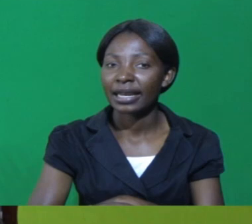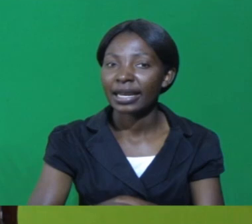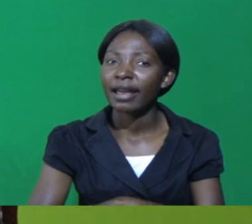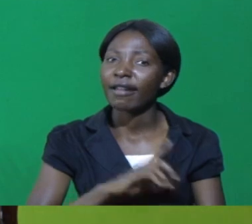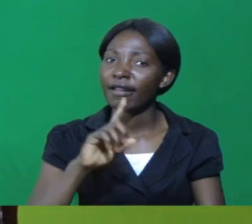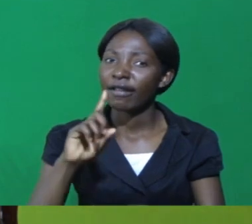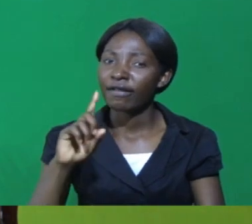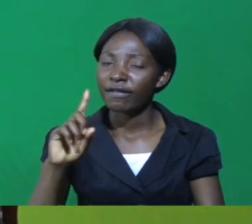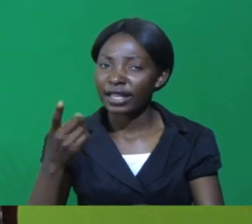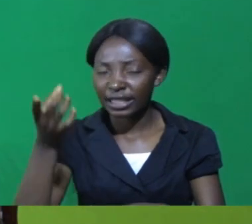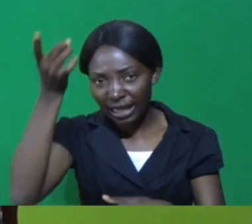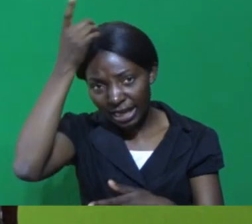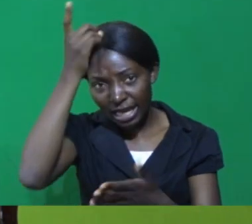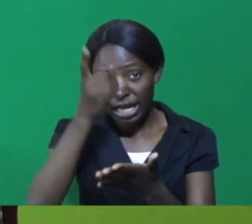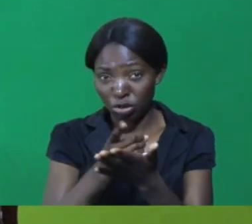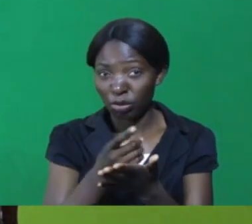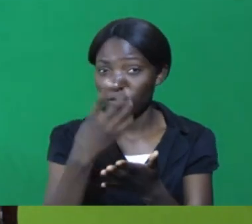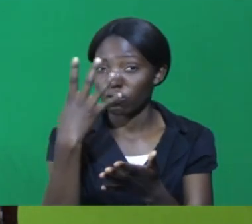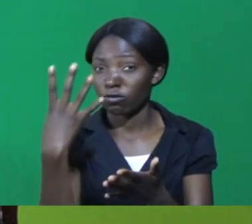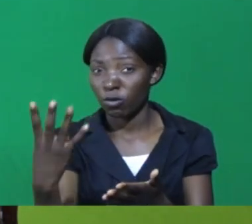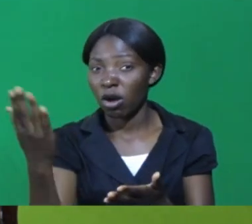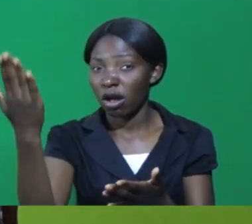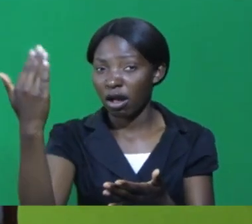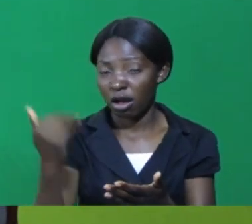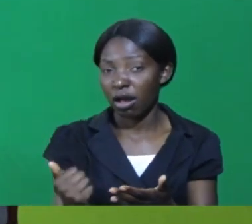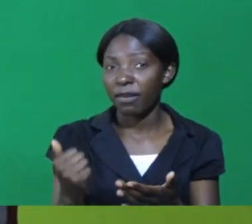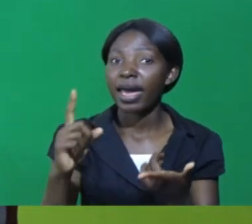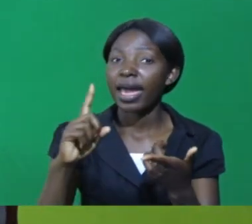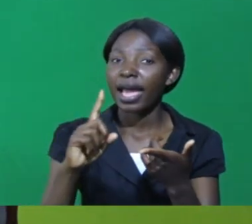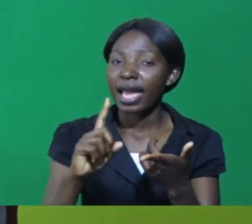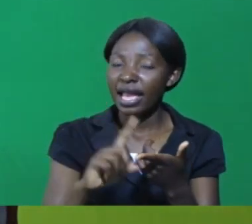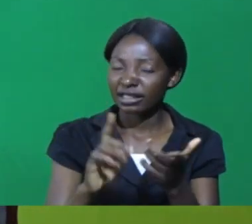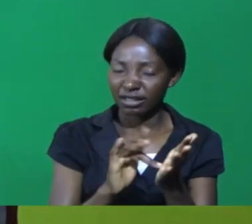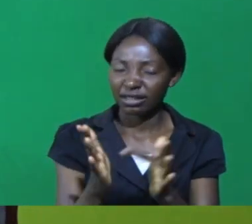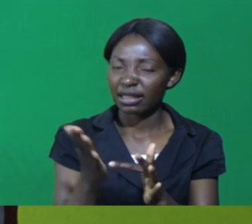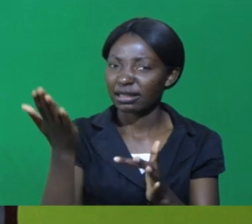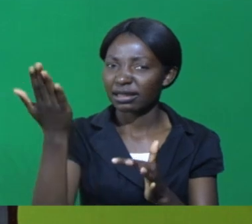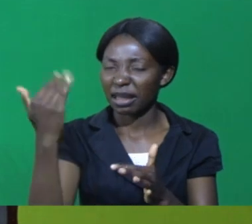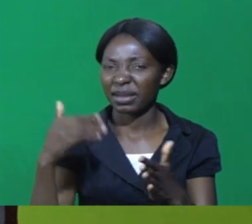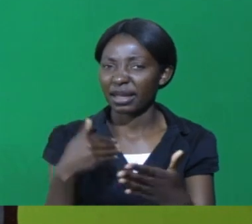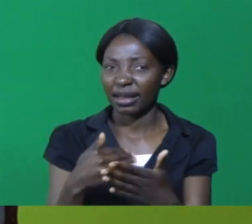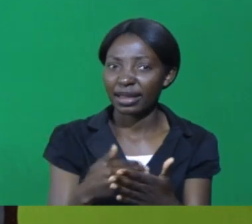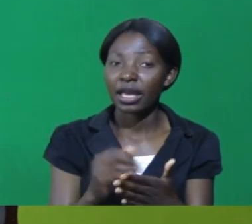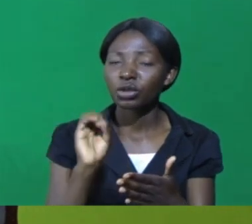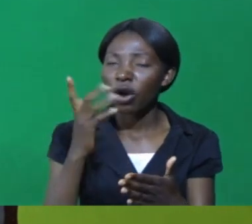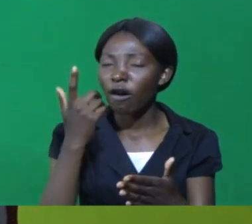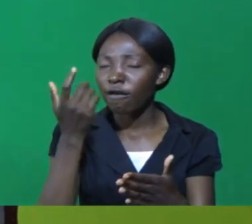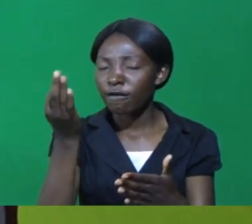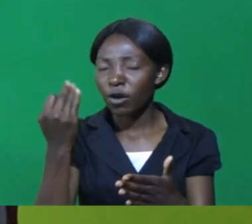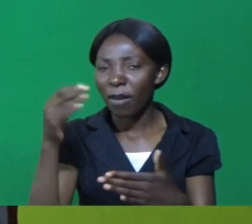Kuchauya ushe hunokwana 4. Saka takaona mukukurukura kwatakaita